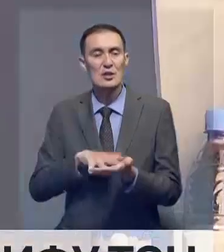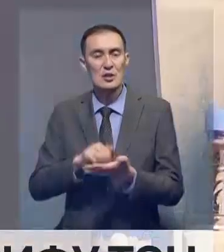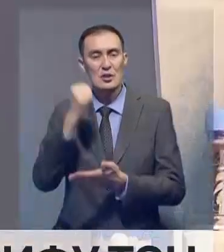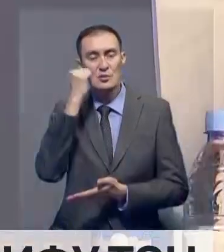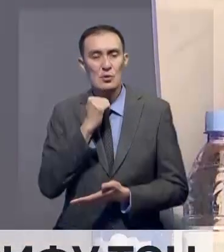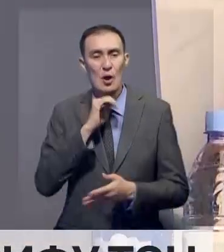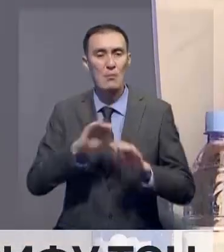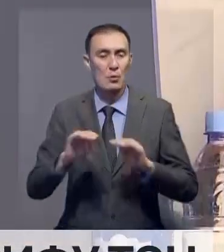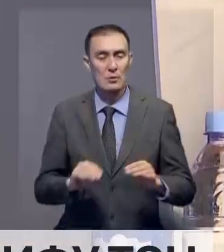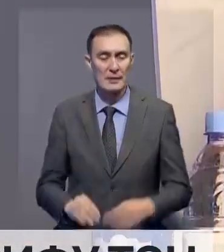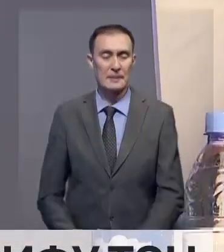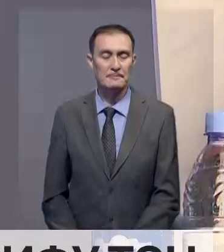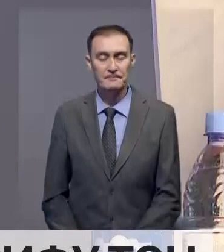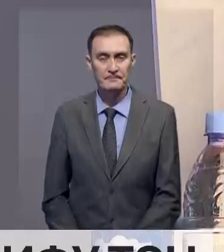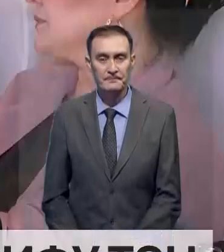оборудования.